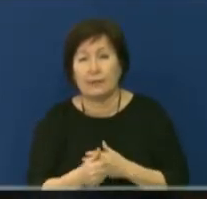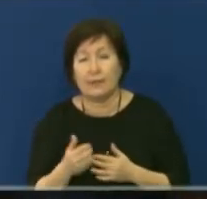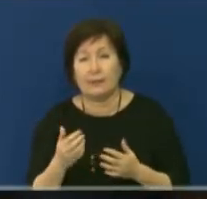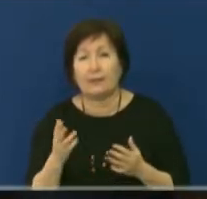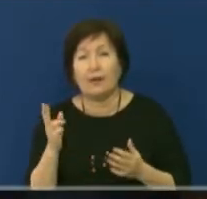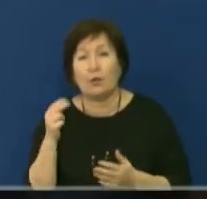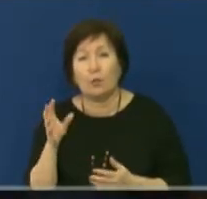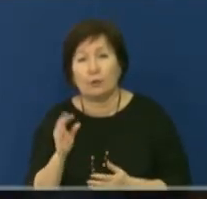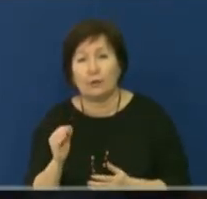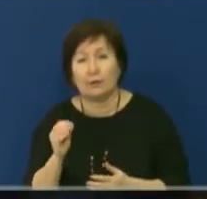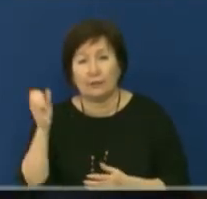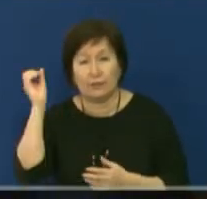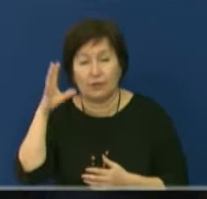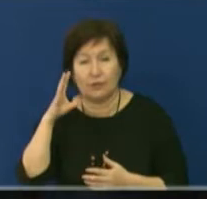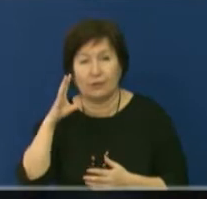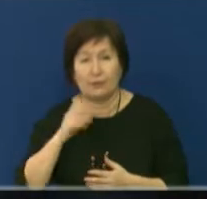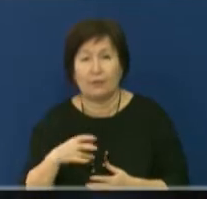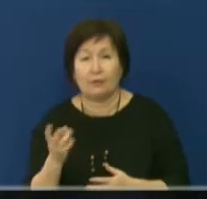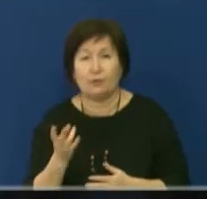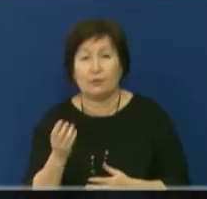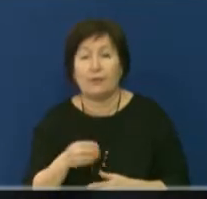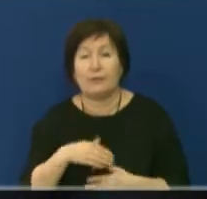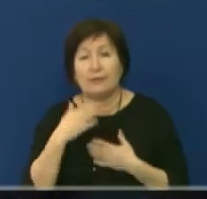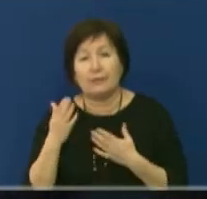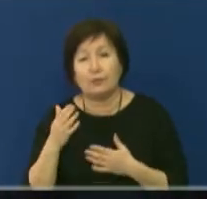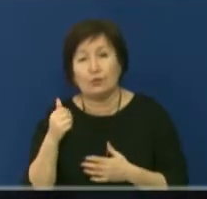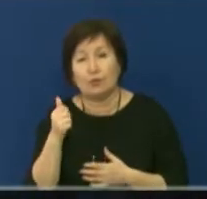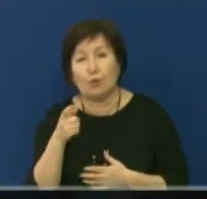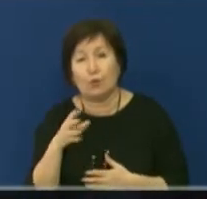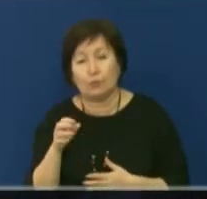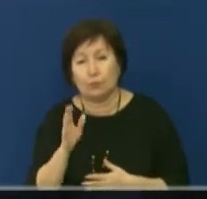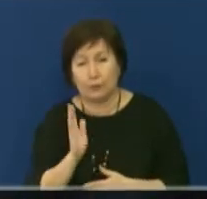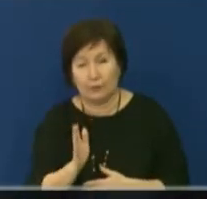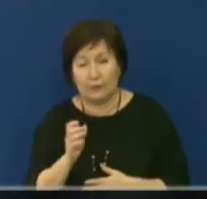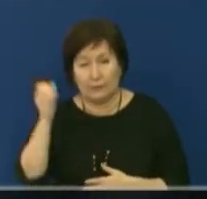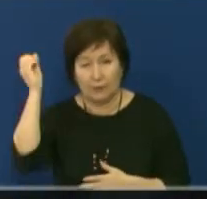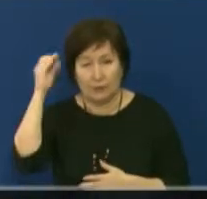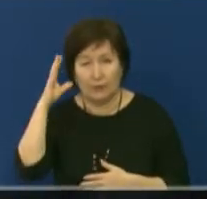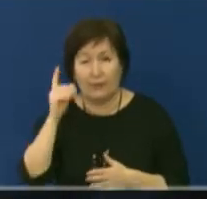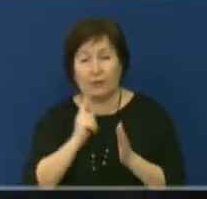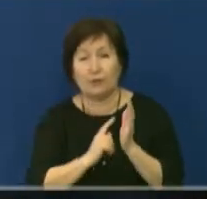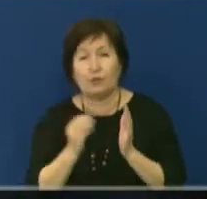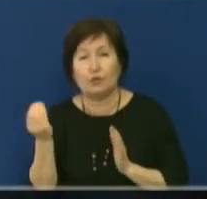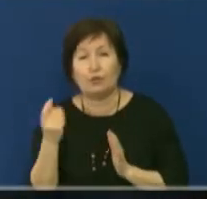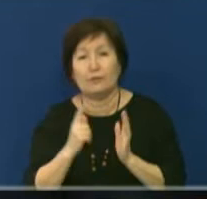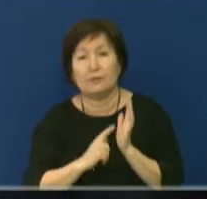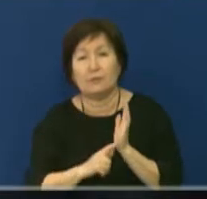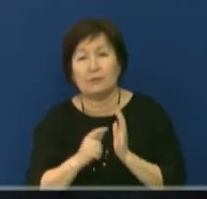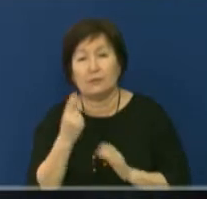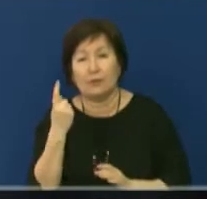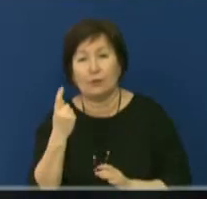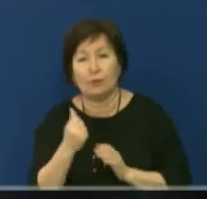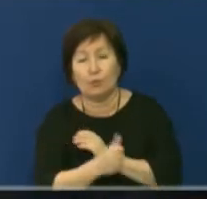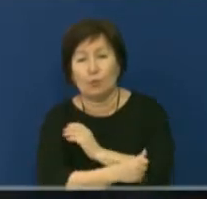будут освещены дополнительно 71 улица. Вот сейчас вы увидели, там уже провода, более 60